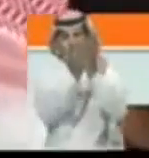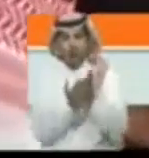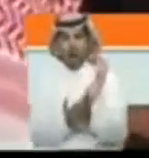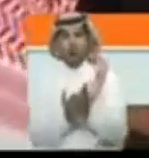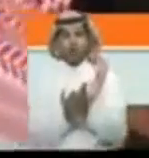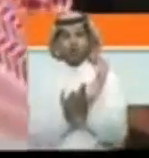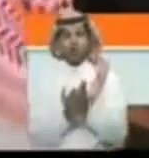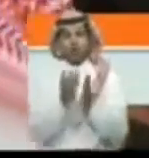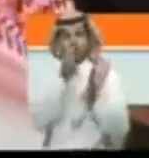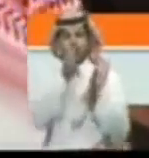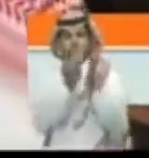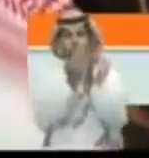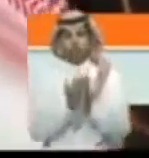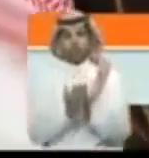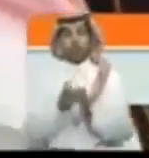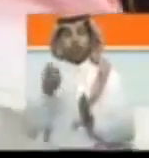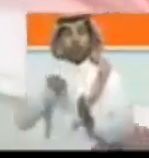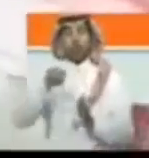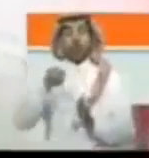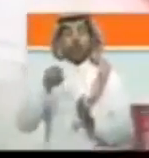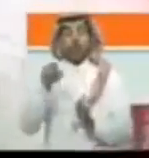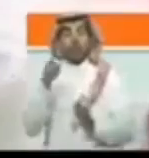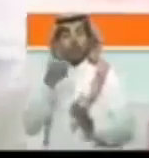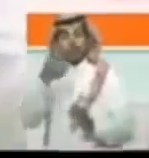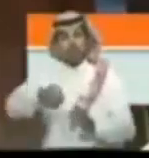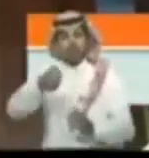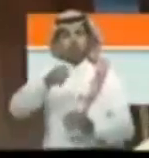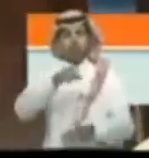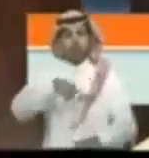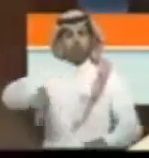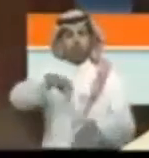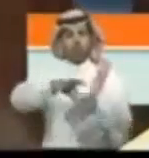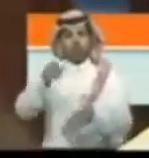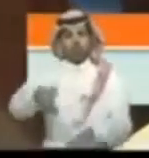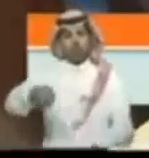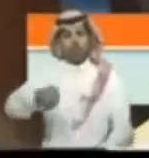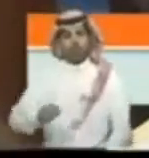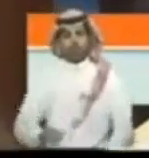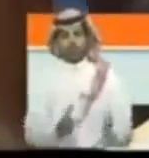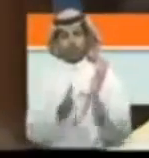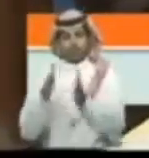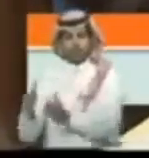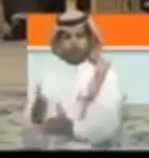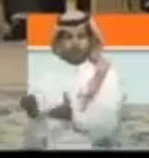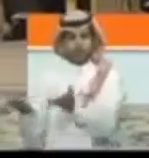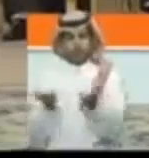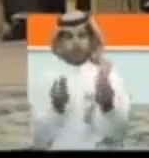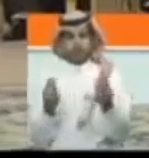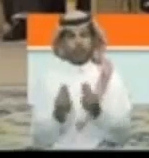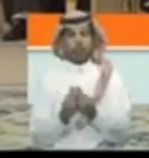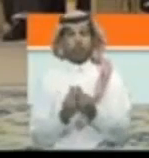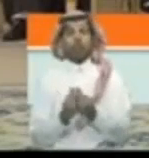ثم تشرف الحضور بالسلام على خادم الحرمين الشريفين أيده الله. حضر الاستقبال